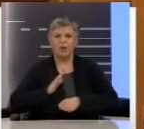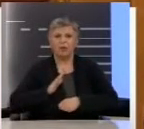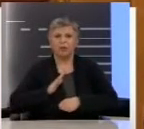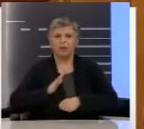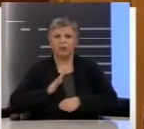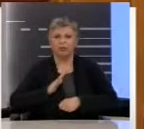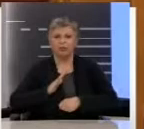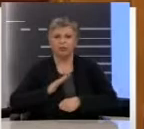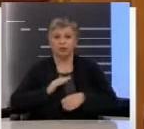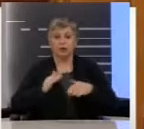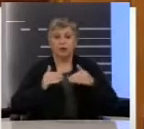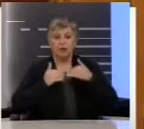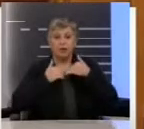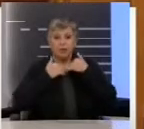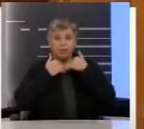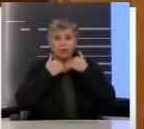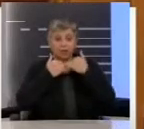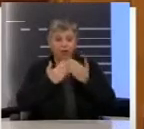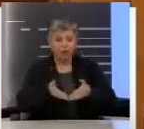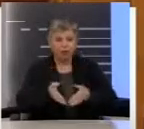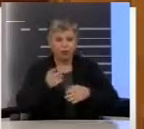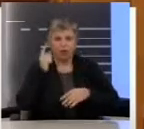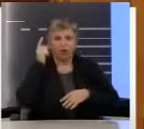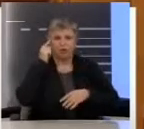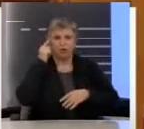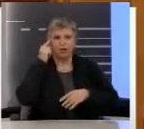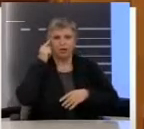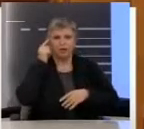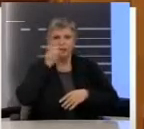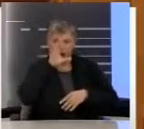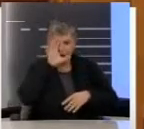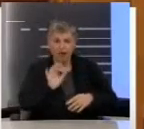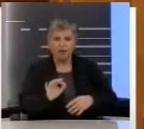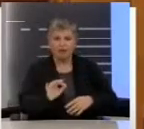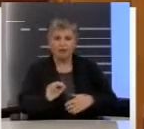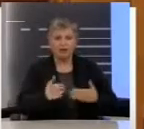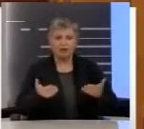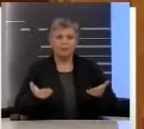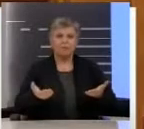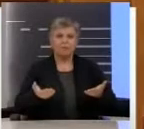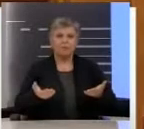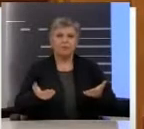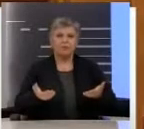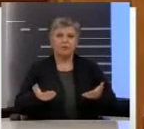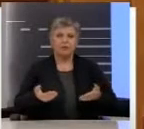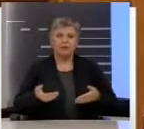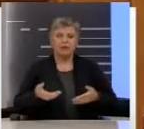Δεν μπορώ πραγματικά με το νου μου να βάλω ανθρώπους που